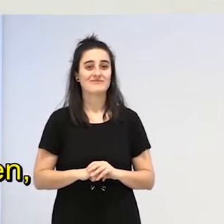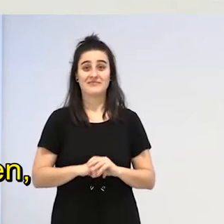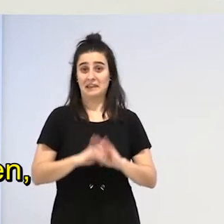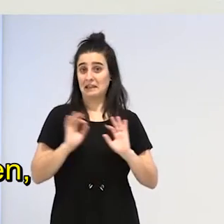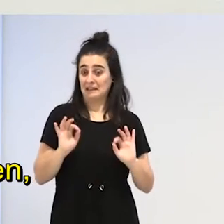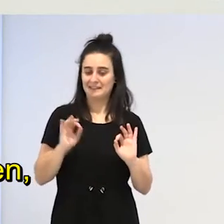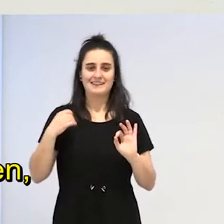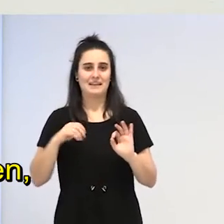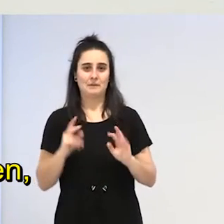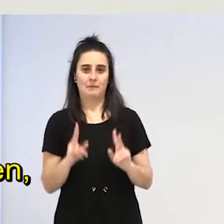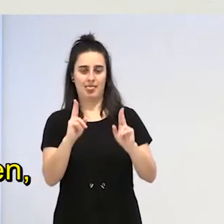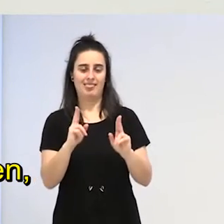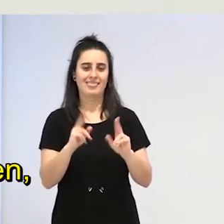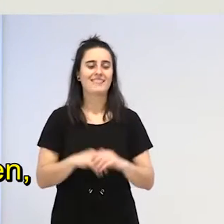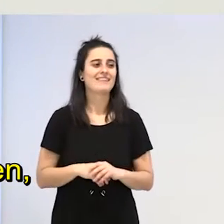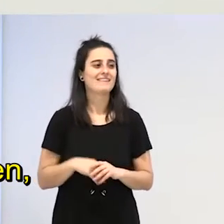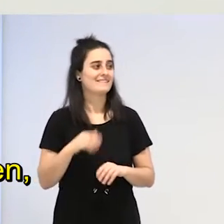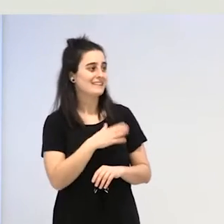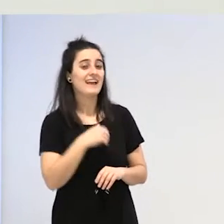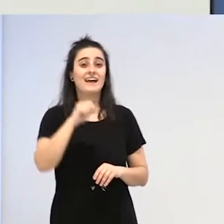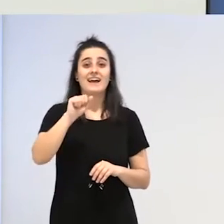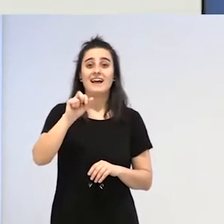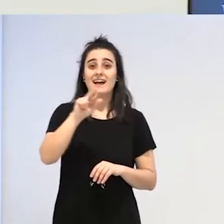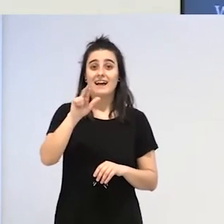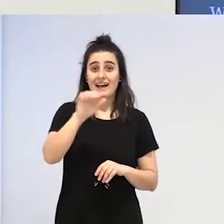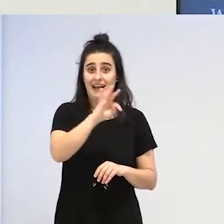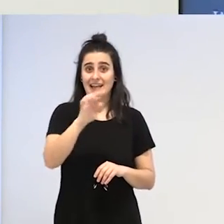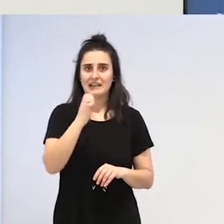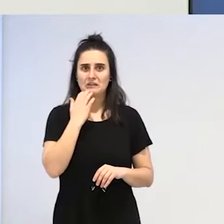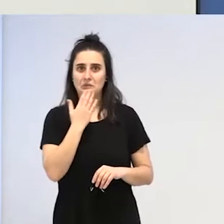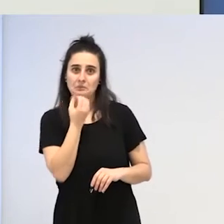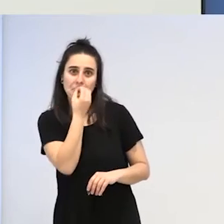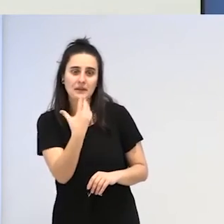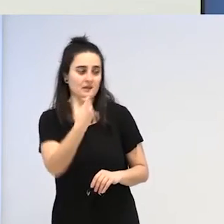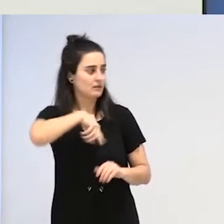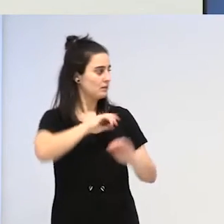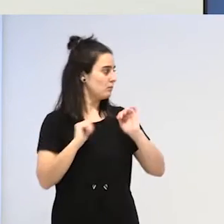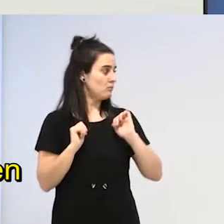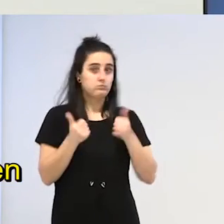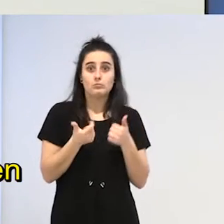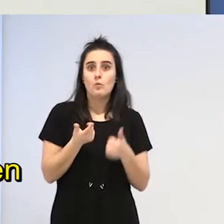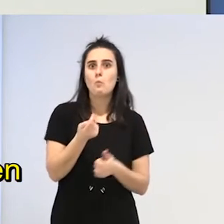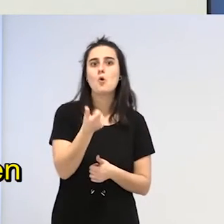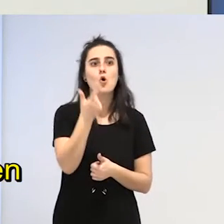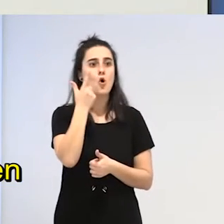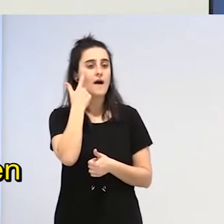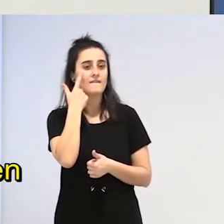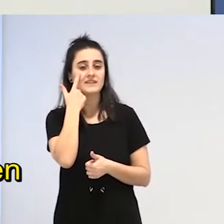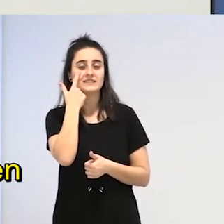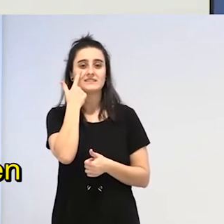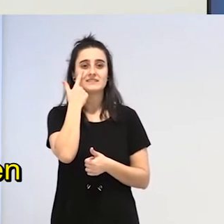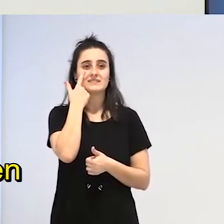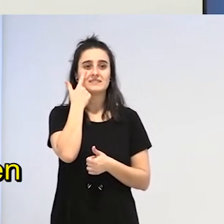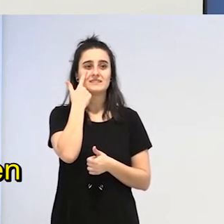berria begin ondoren, ba, garrante iduritzen bat zaizu, ba, hasiko gara pixkat, ba, zientzia, emakumen